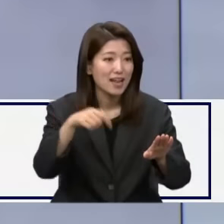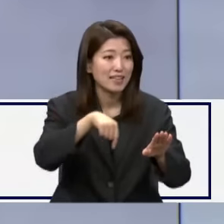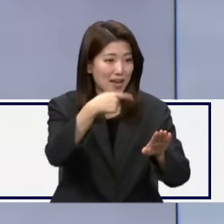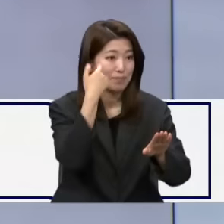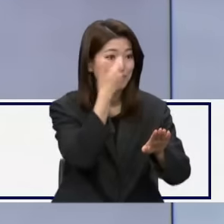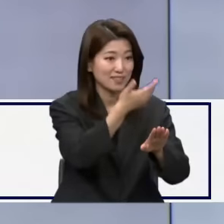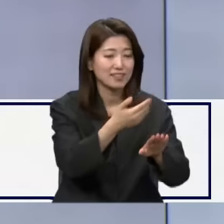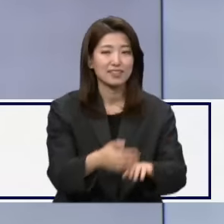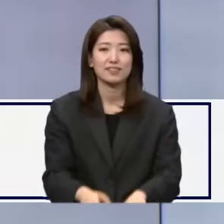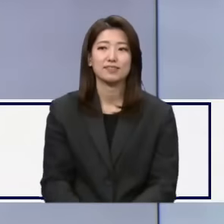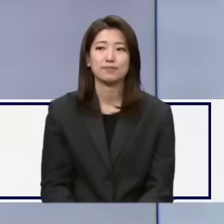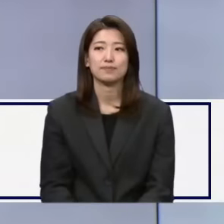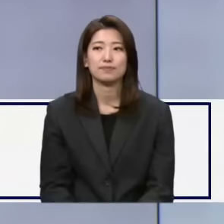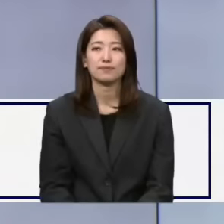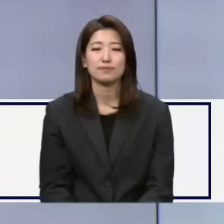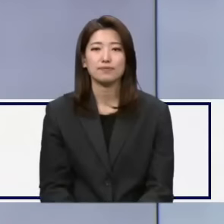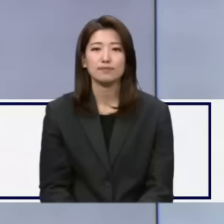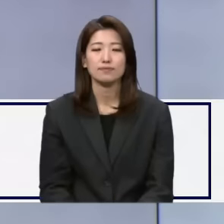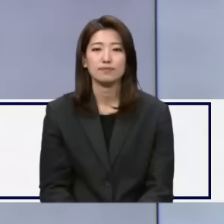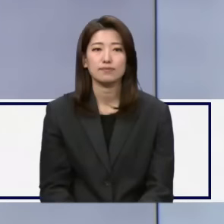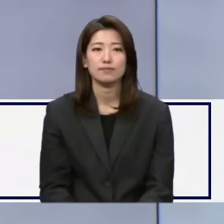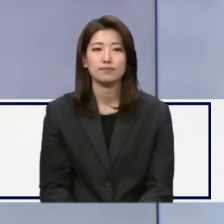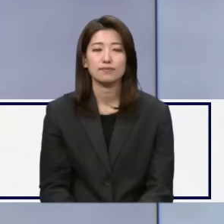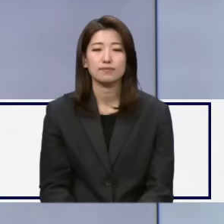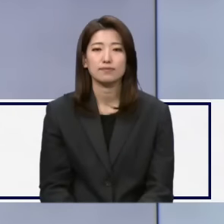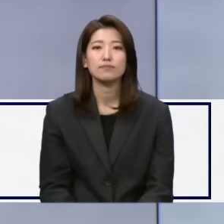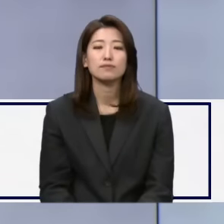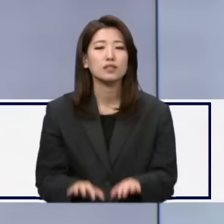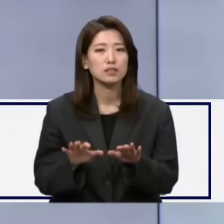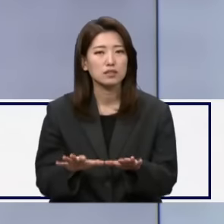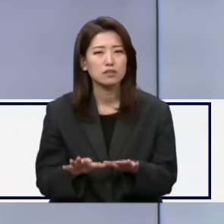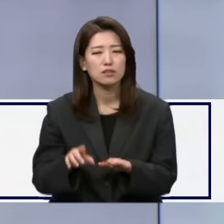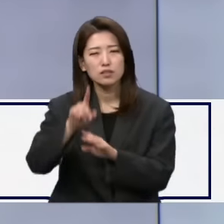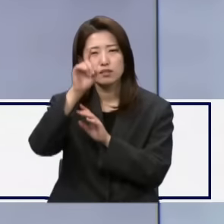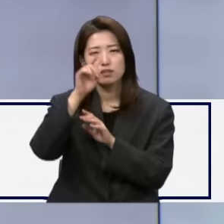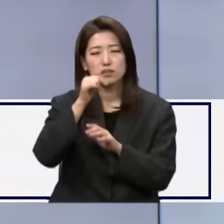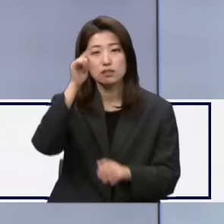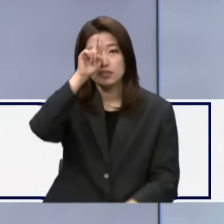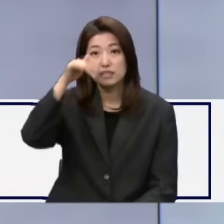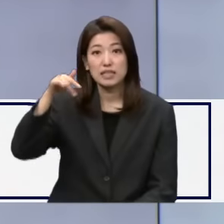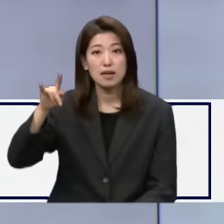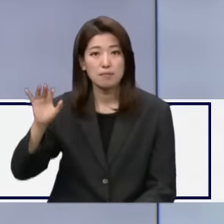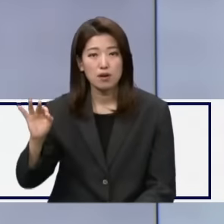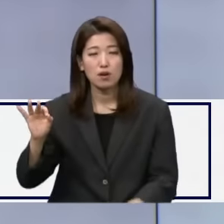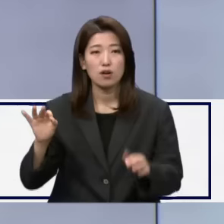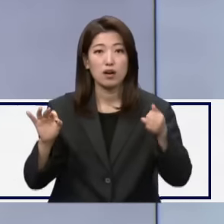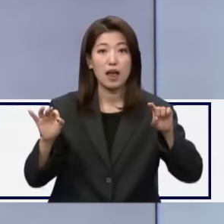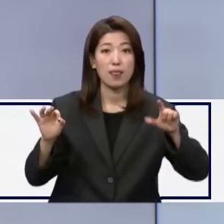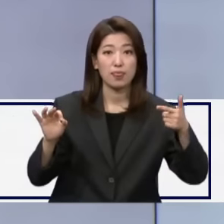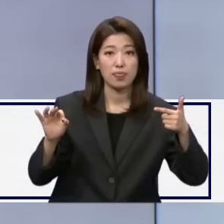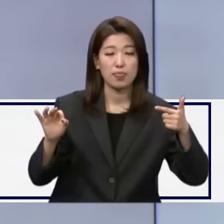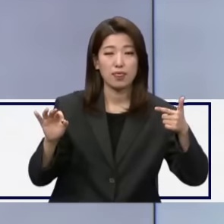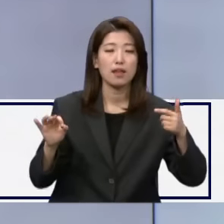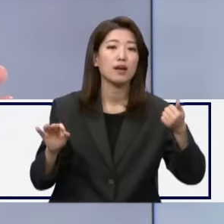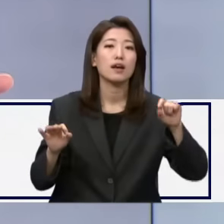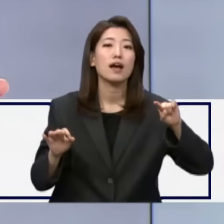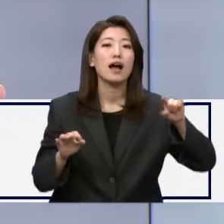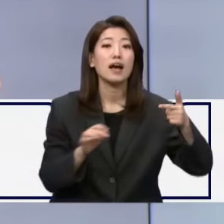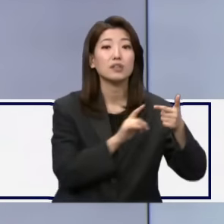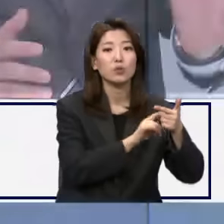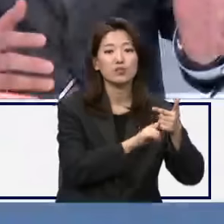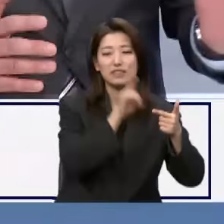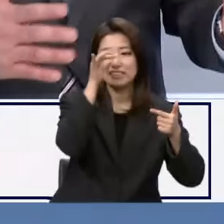그러니까 그 지금 한동훈 위원장은 이재명대 한동훈의 구도를 만들려고 하고 있잖아요 근데 지금 이재명 대표는 민주당은 윤석일